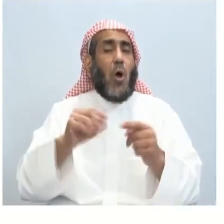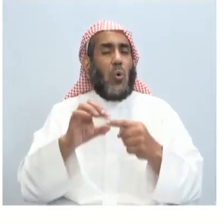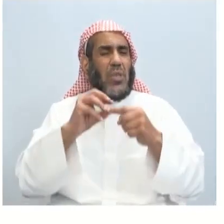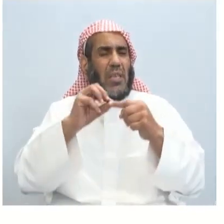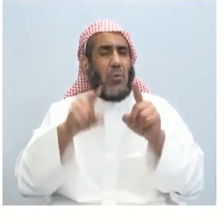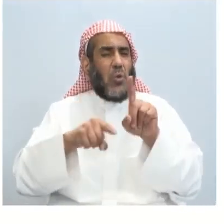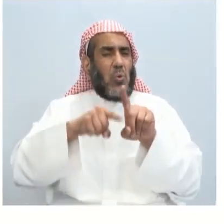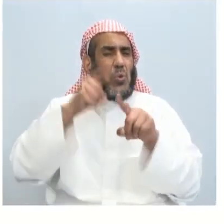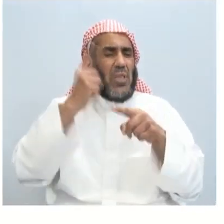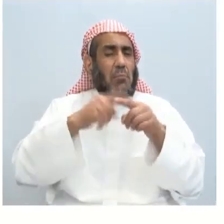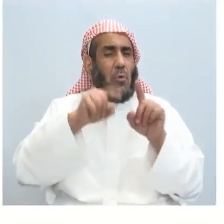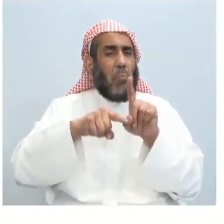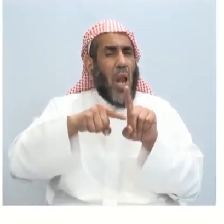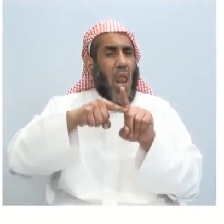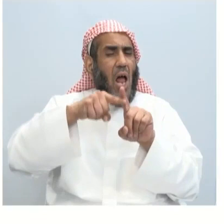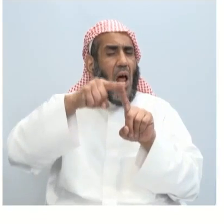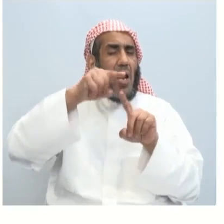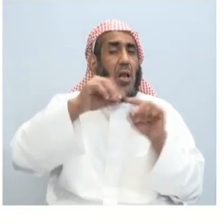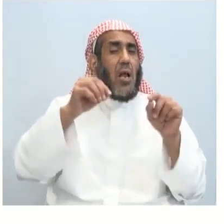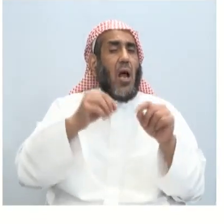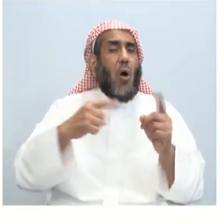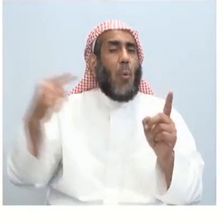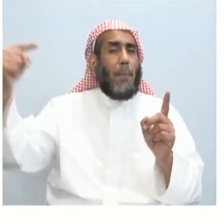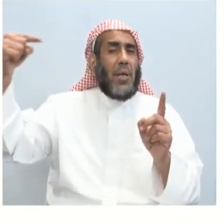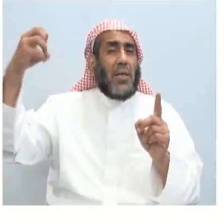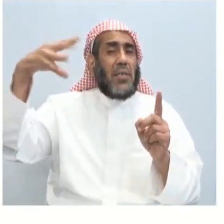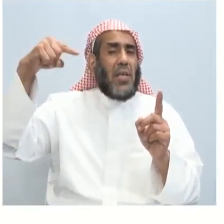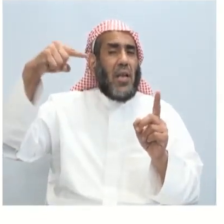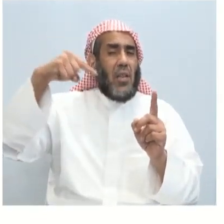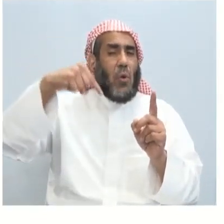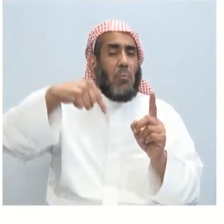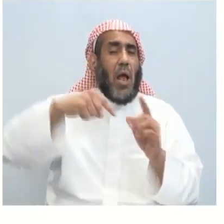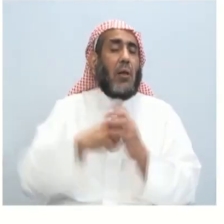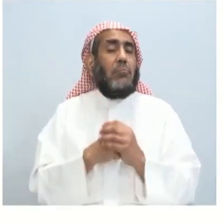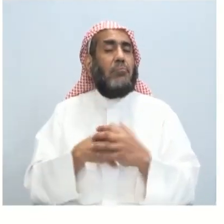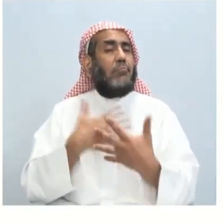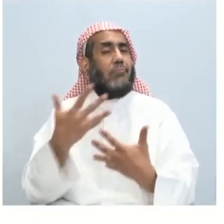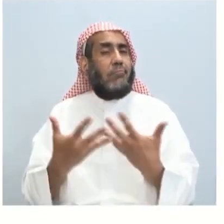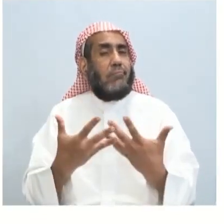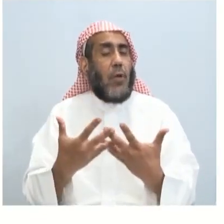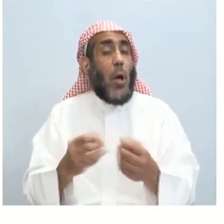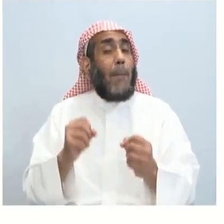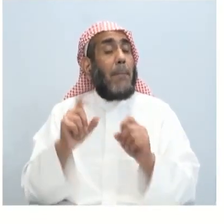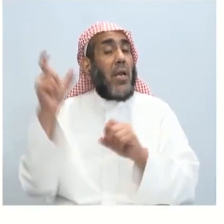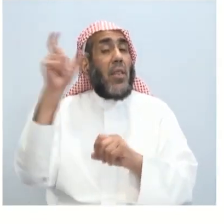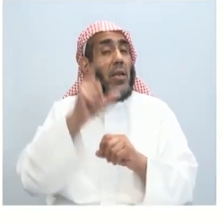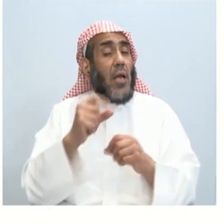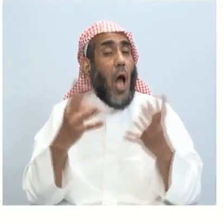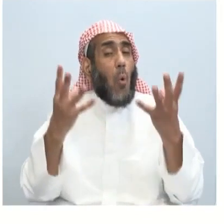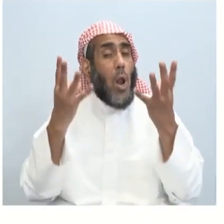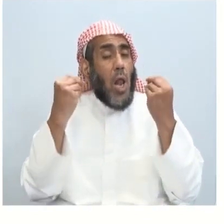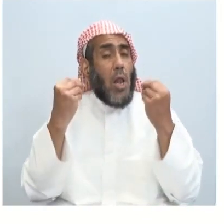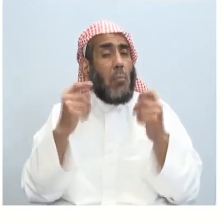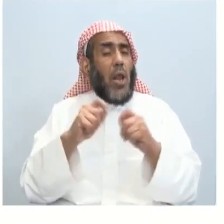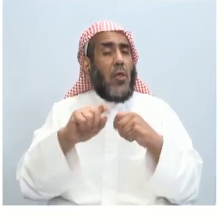المعادن بالحراره ام بانكسار الضوء المائل ما النظريه او العلم الذي